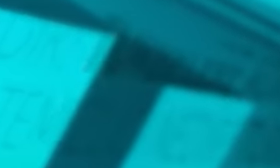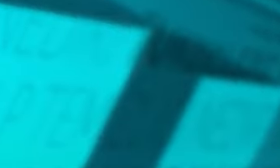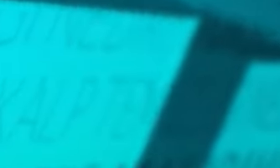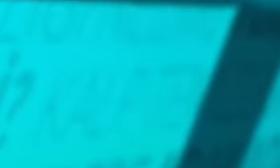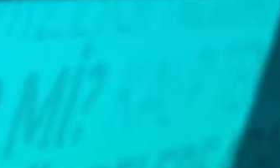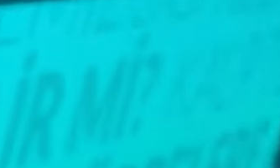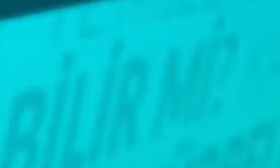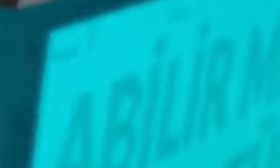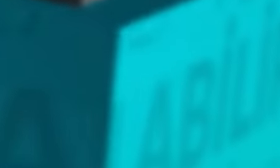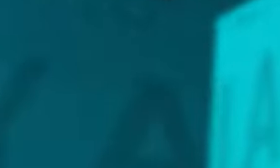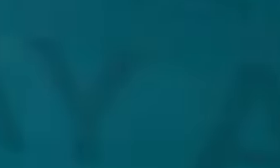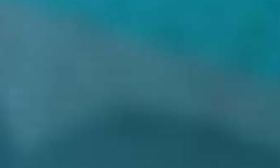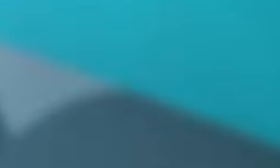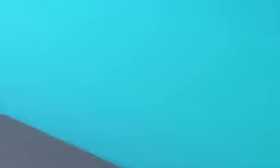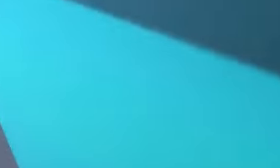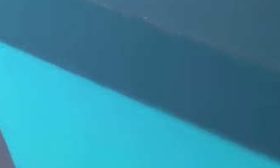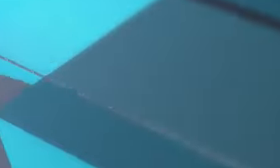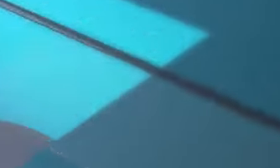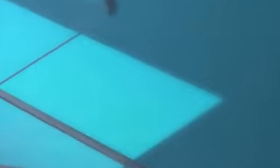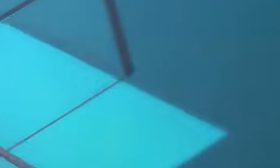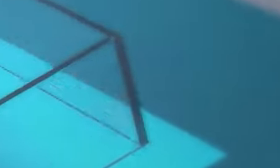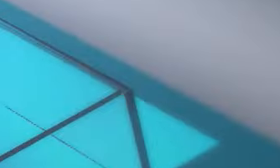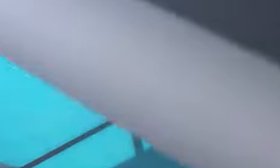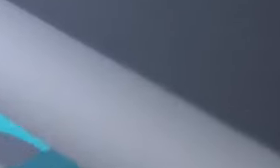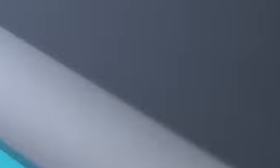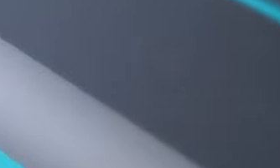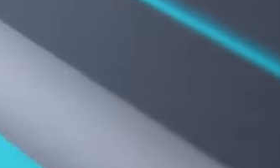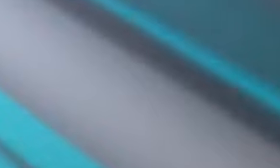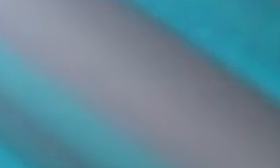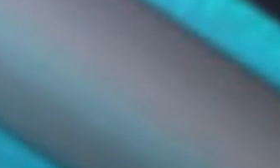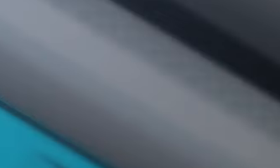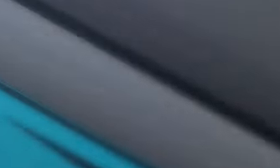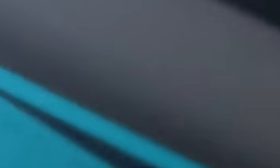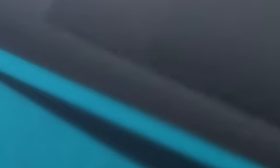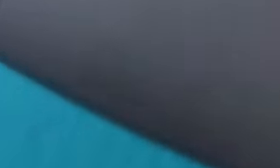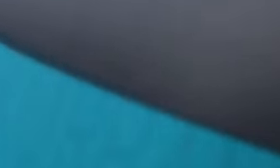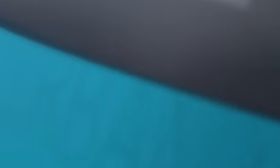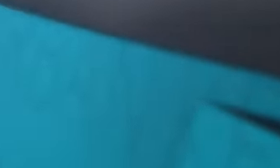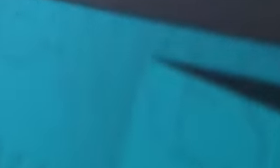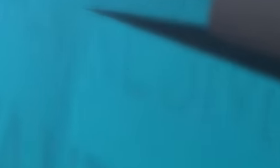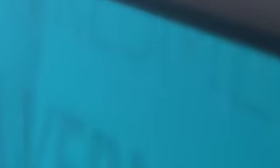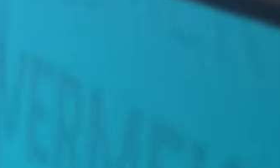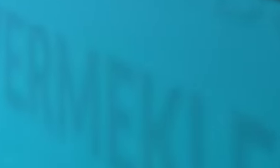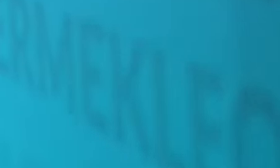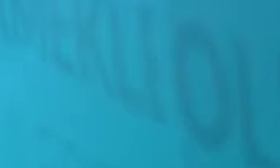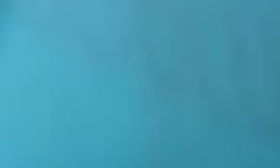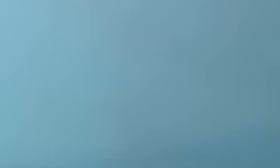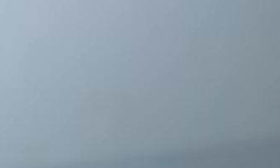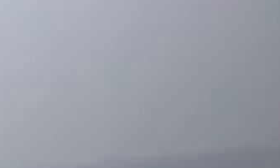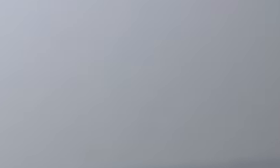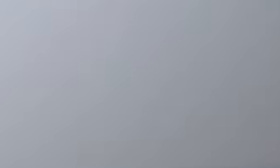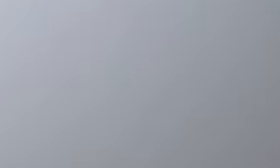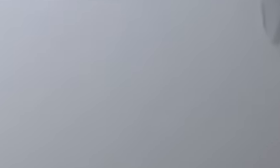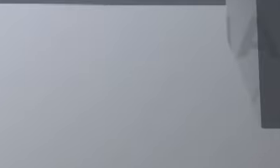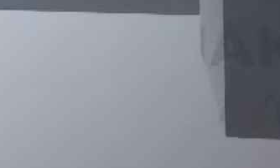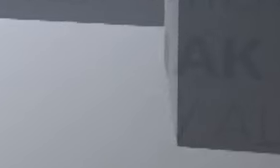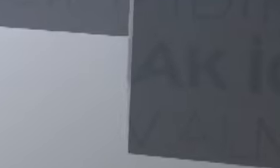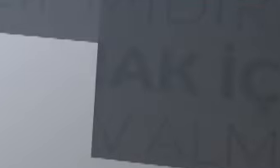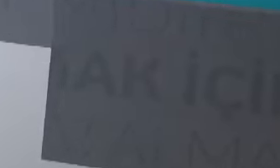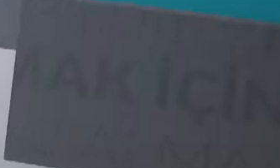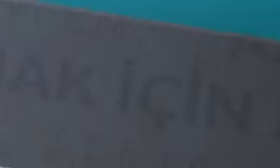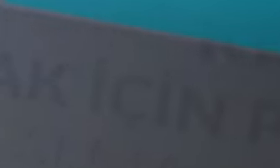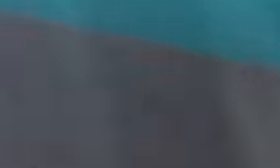meşhur var mıdır, vacip midir? Tabii de orasını bozan bir hanımefendi bu. Dinimizde zorlama var mı? Hangi kişilere kullandıracak?